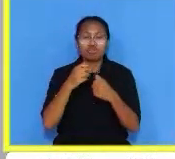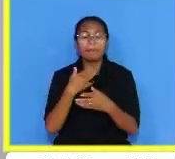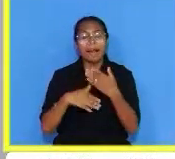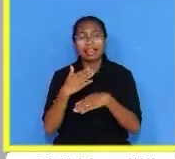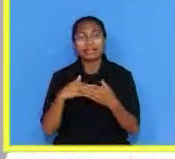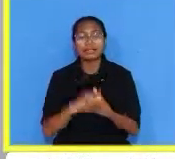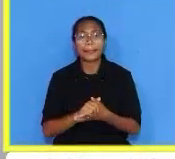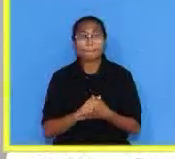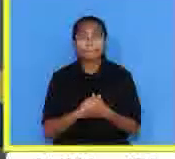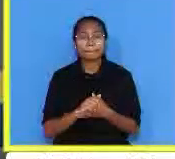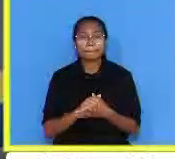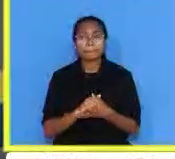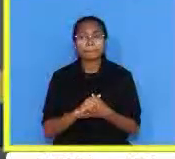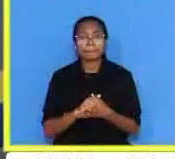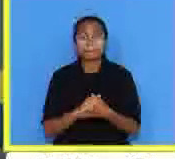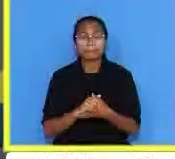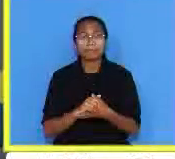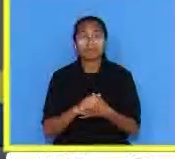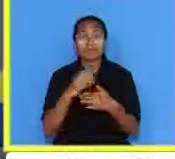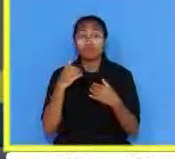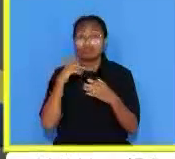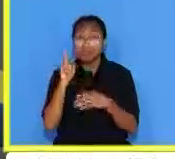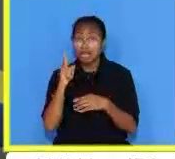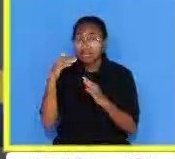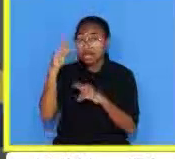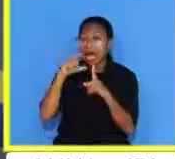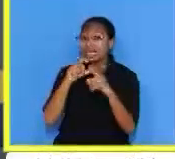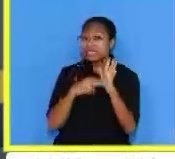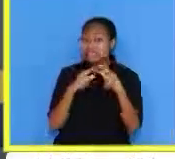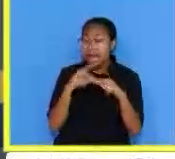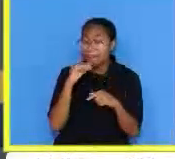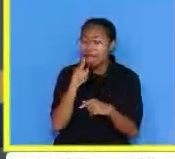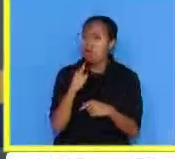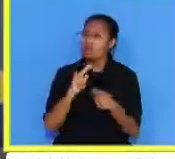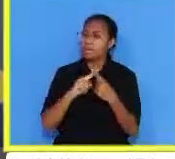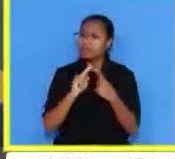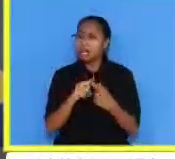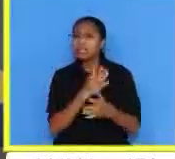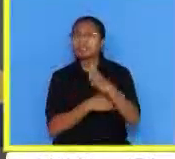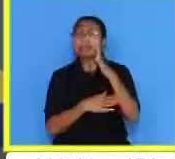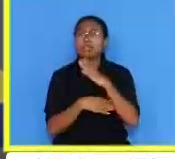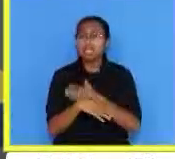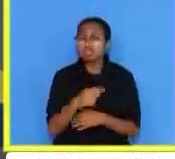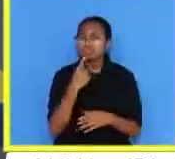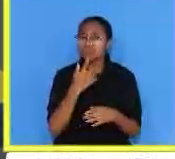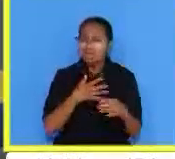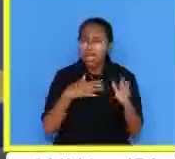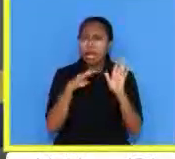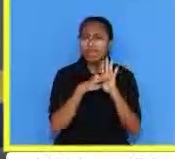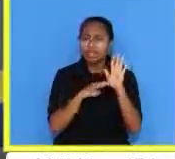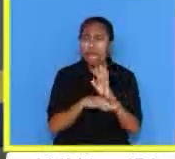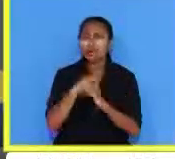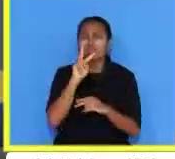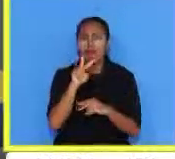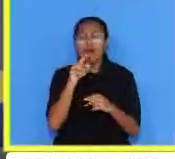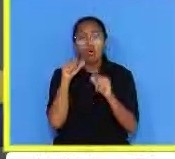Baik, kemudian tadi Kak Dina bilang bahwa dari teman-teman penyandang disabilitas ini yang terdata ada 2 orang ya yang